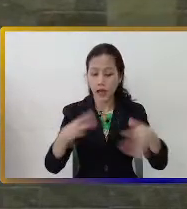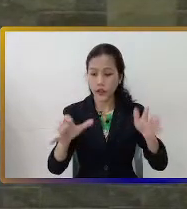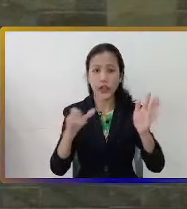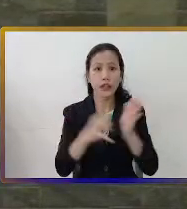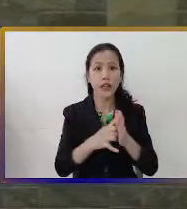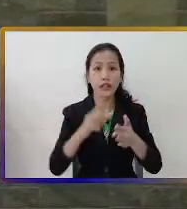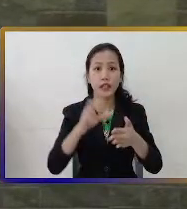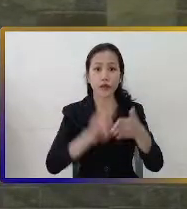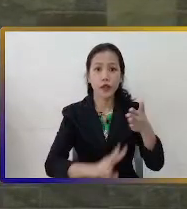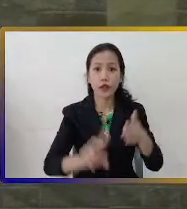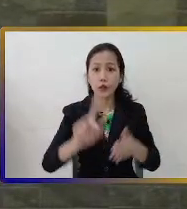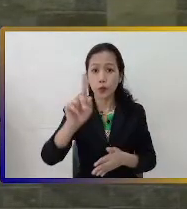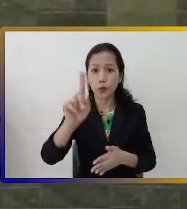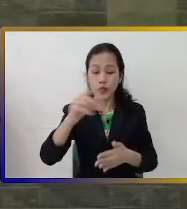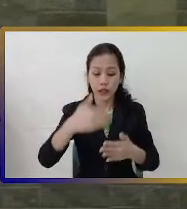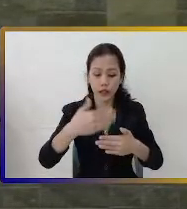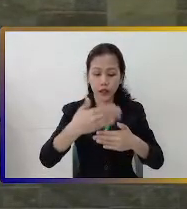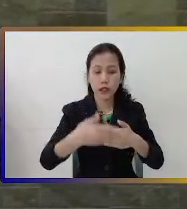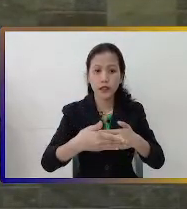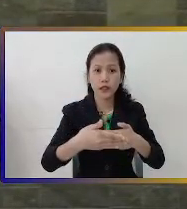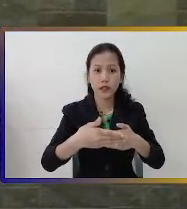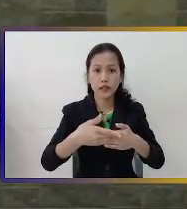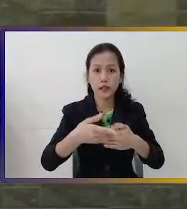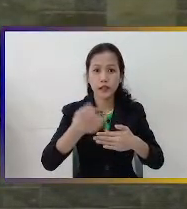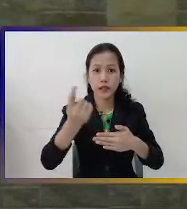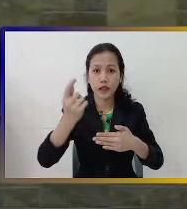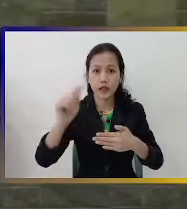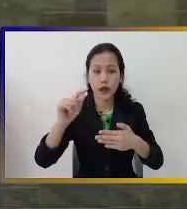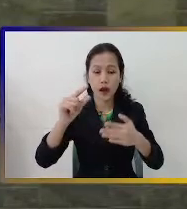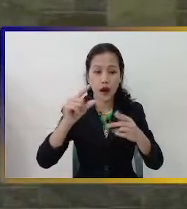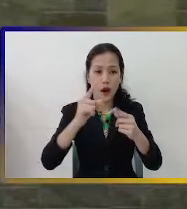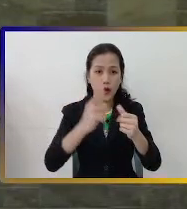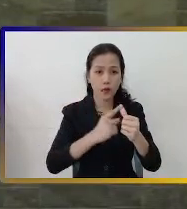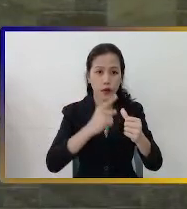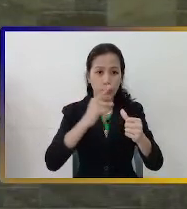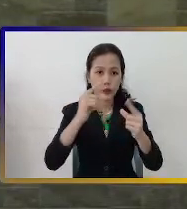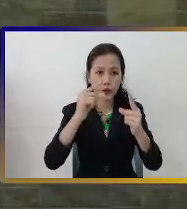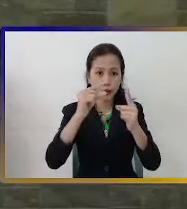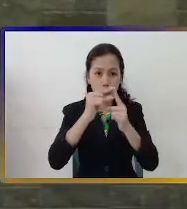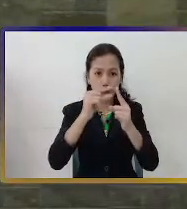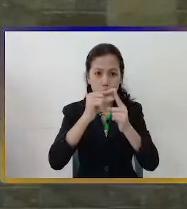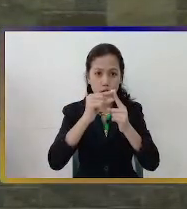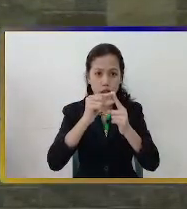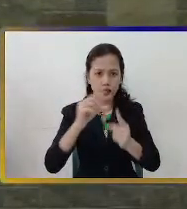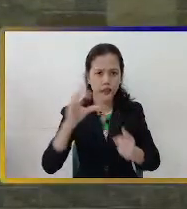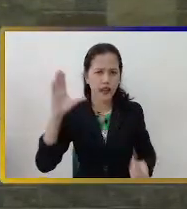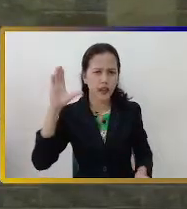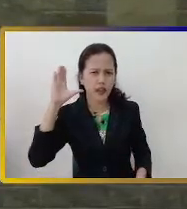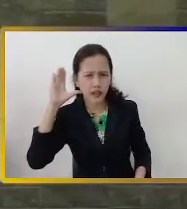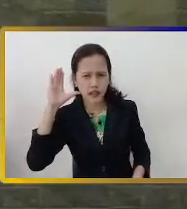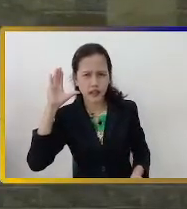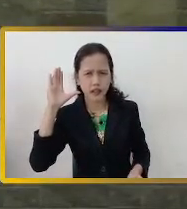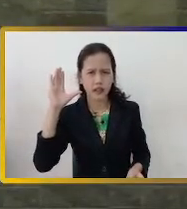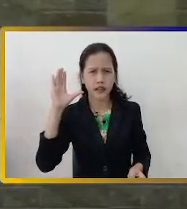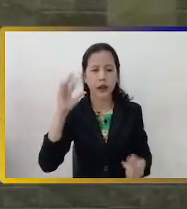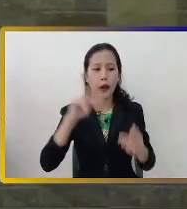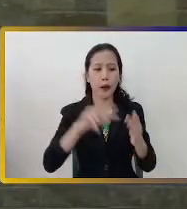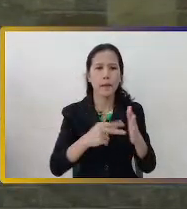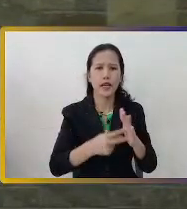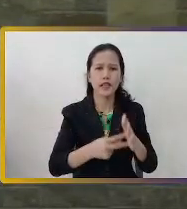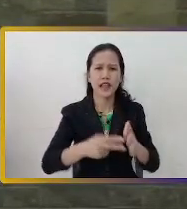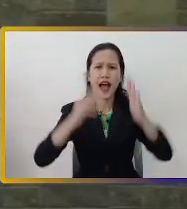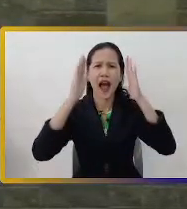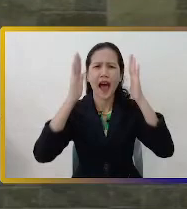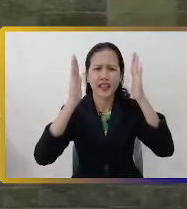number 1, mababasa niyo sunod dyan, the first word of verse number 2 is the word here. Okay, sa kadahilanan